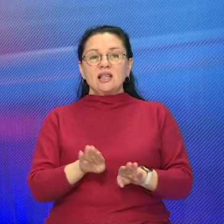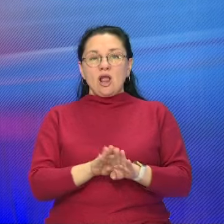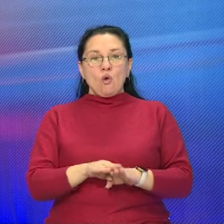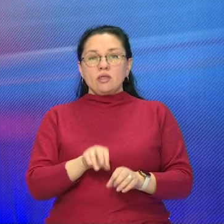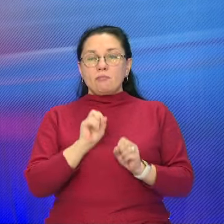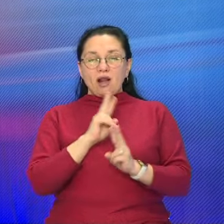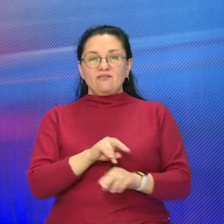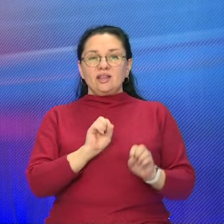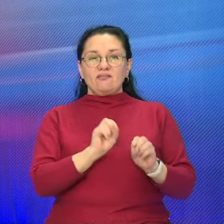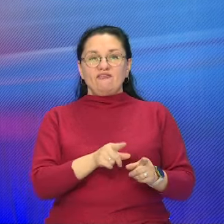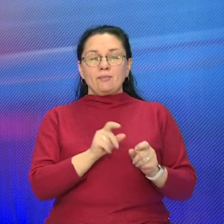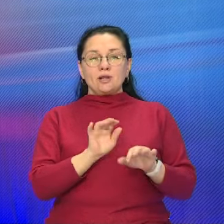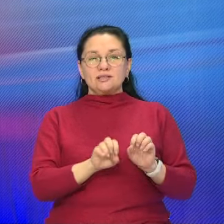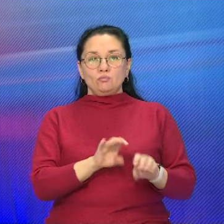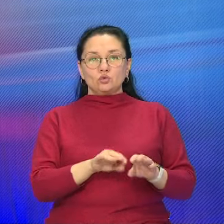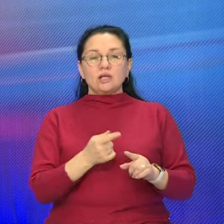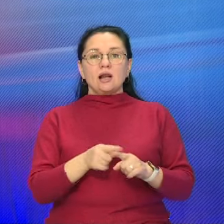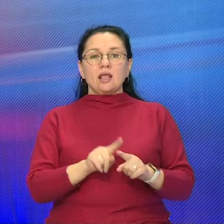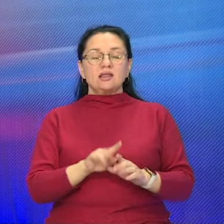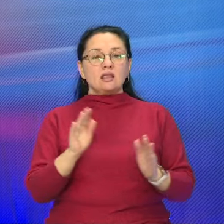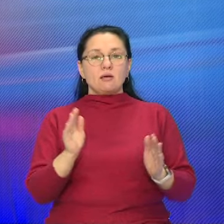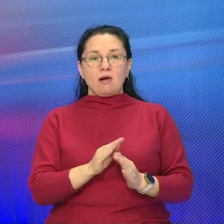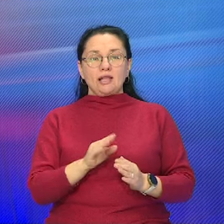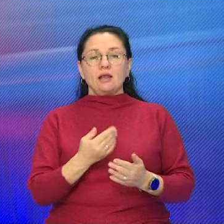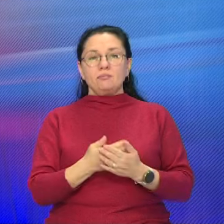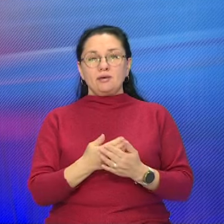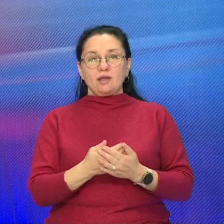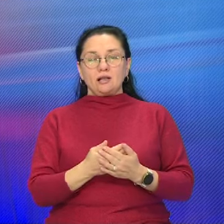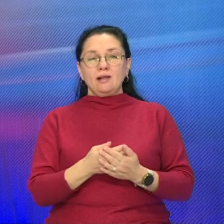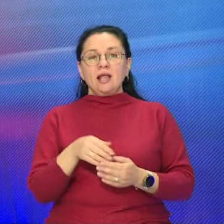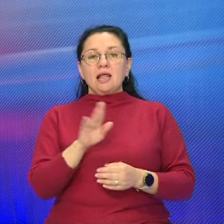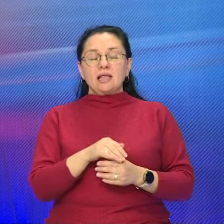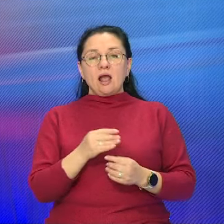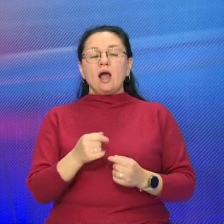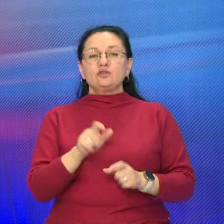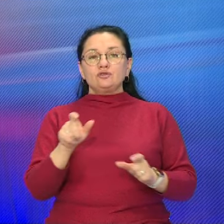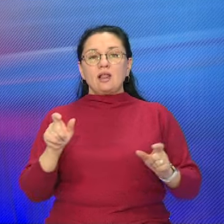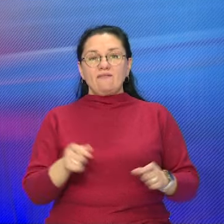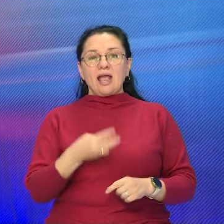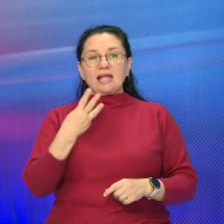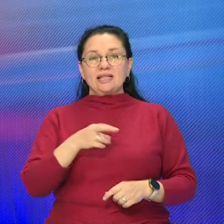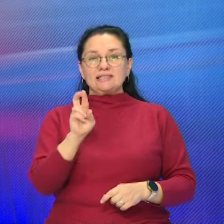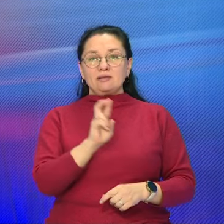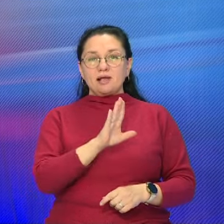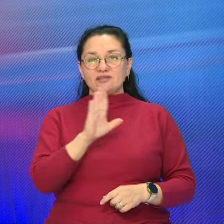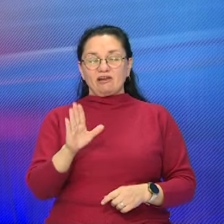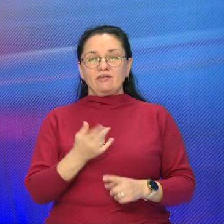отходов, которая на сегодняшний день не такая уж и маленькая, составляет для физического лица до 30 базовых величин,